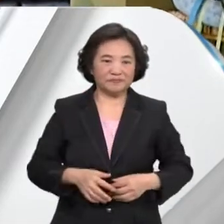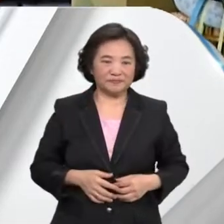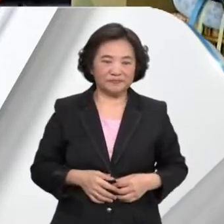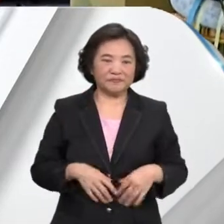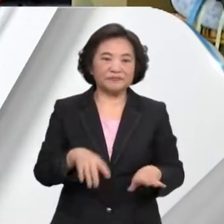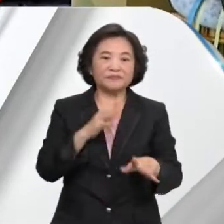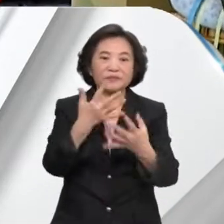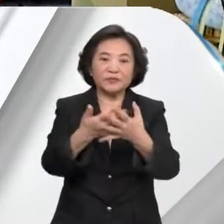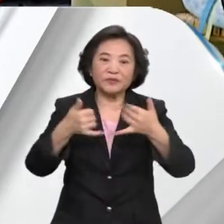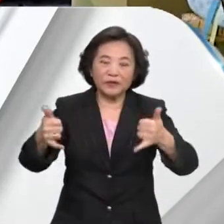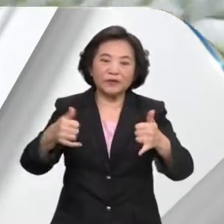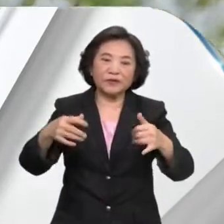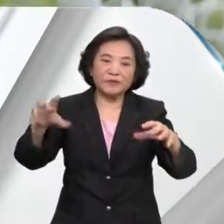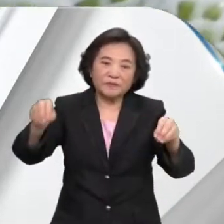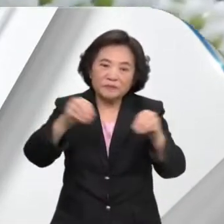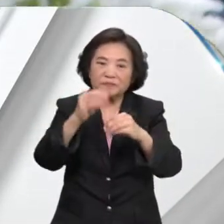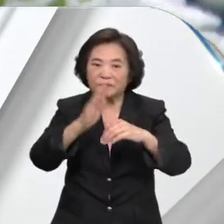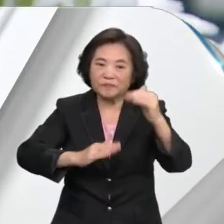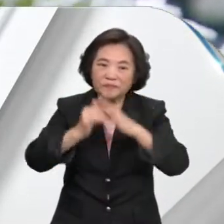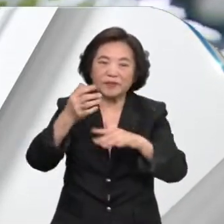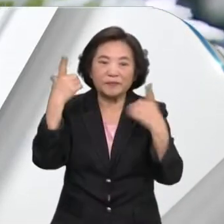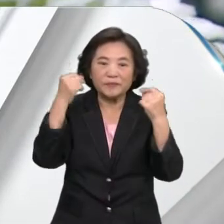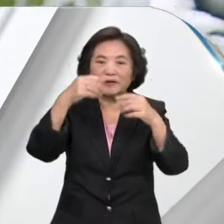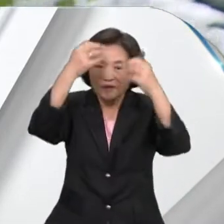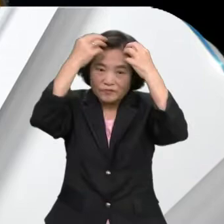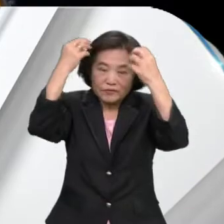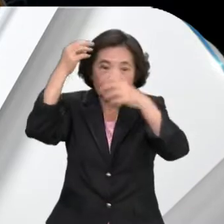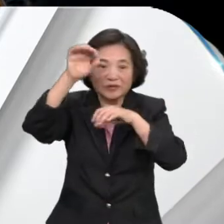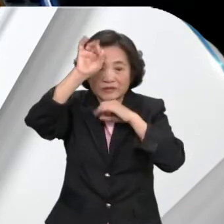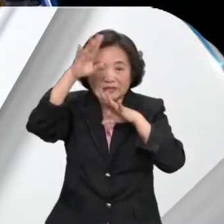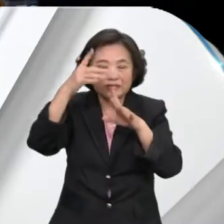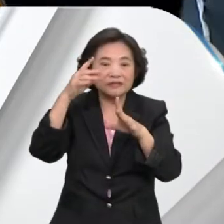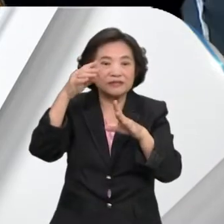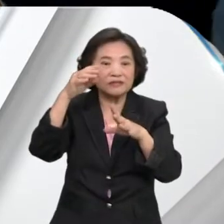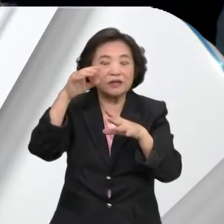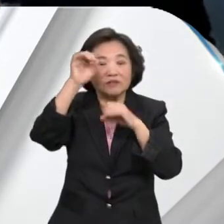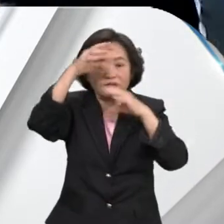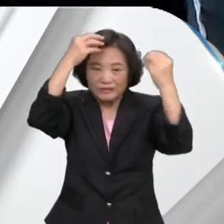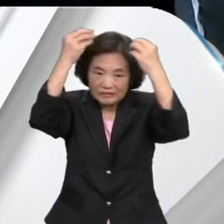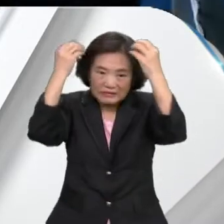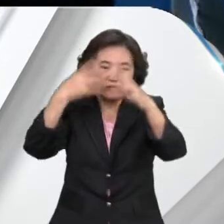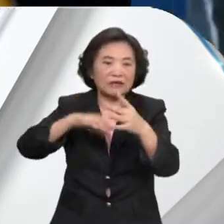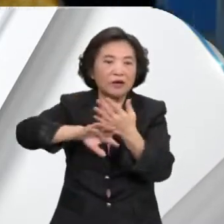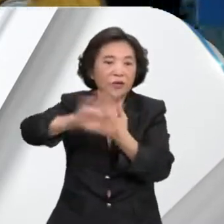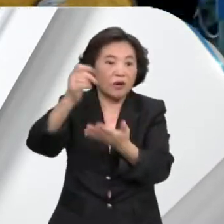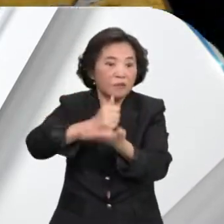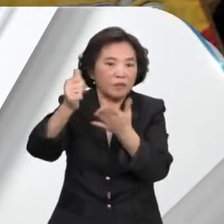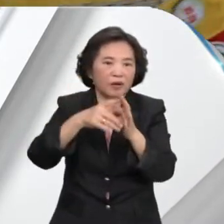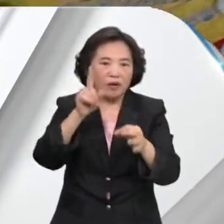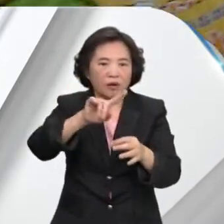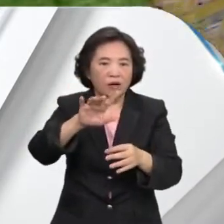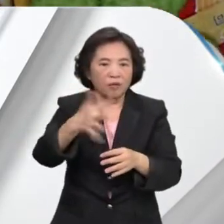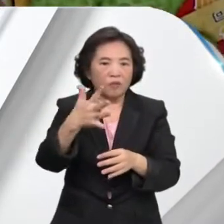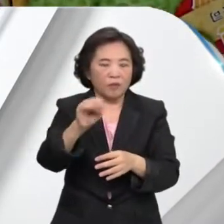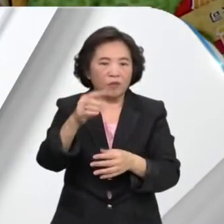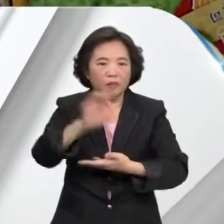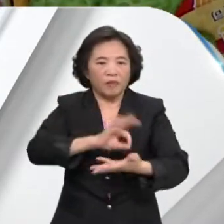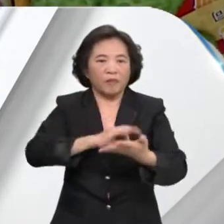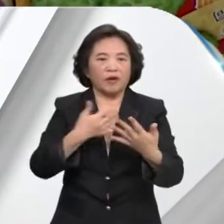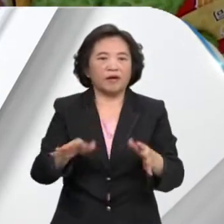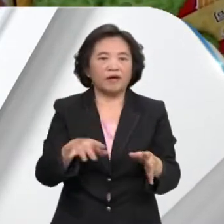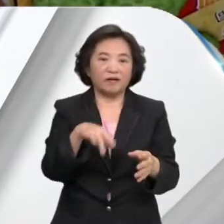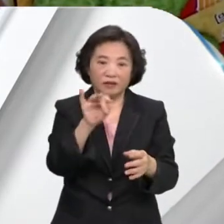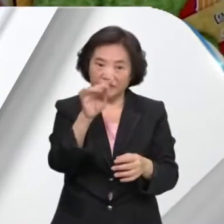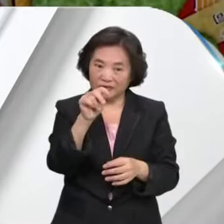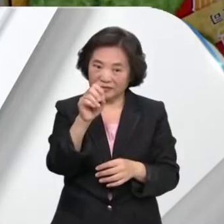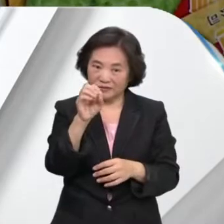透过名录平台嘅天数，为社会主界帮你试听，厨师到了下，竟然卖超过1500万口，差不多100公吨。希